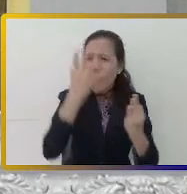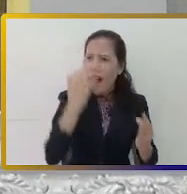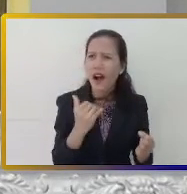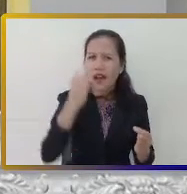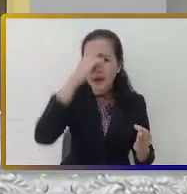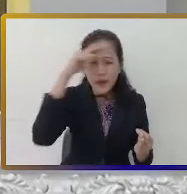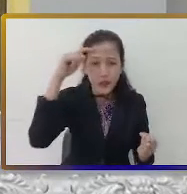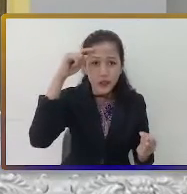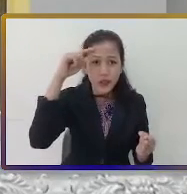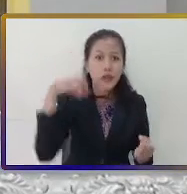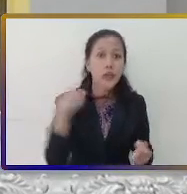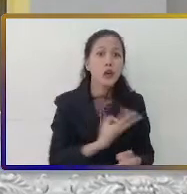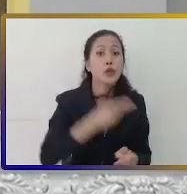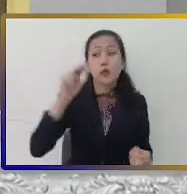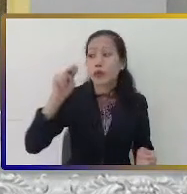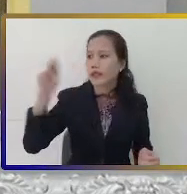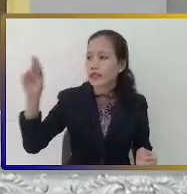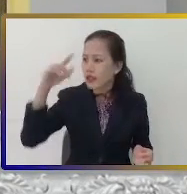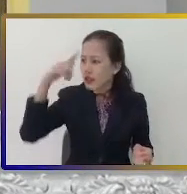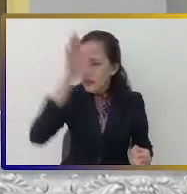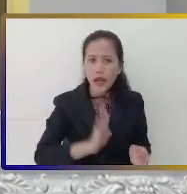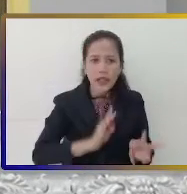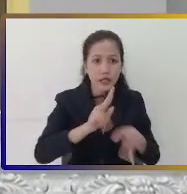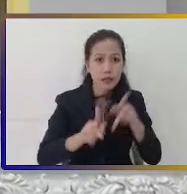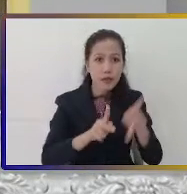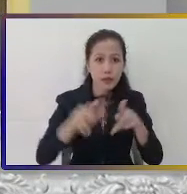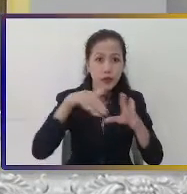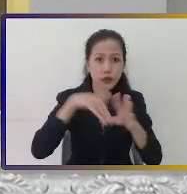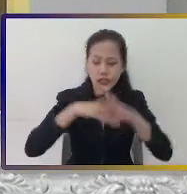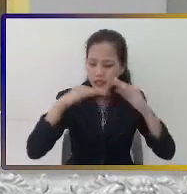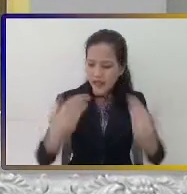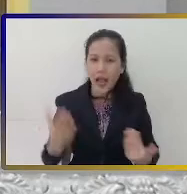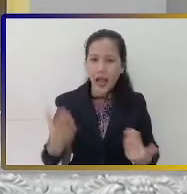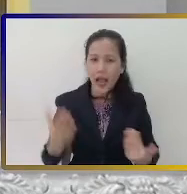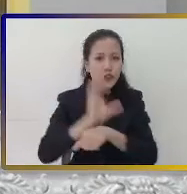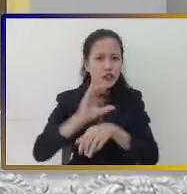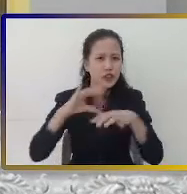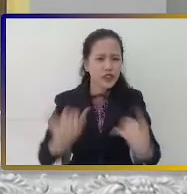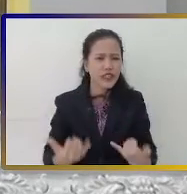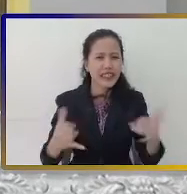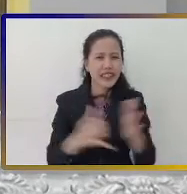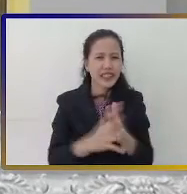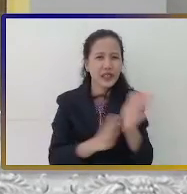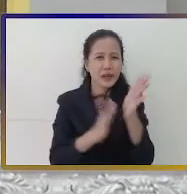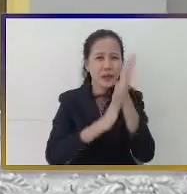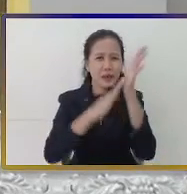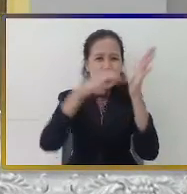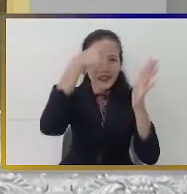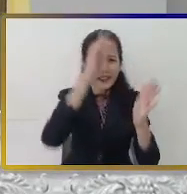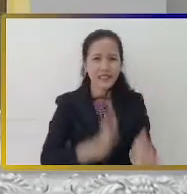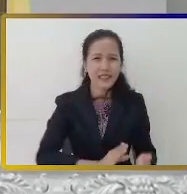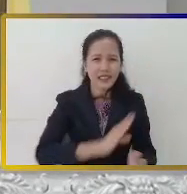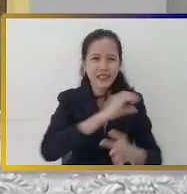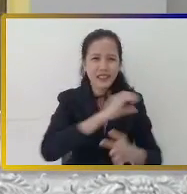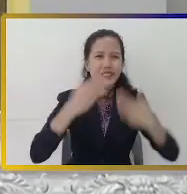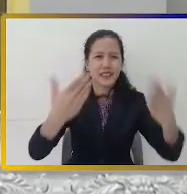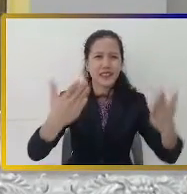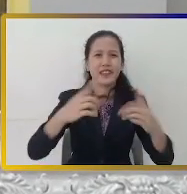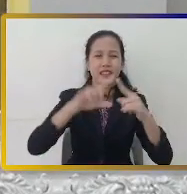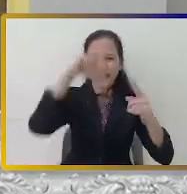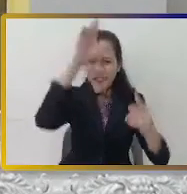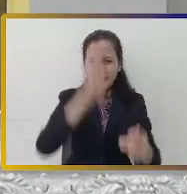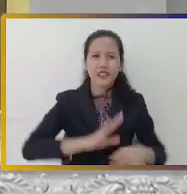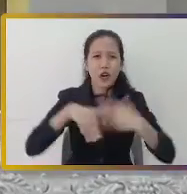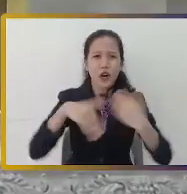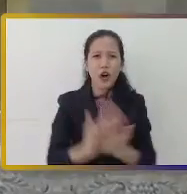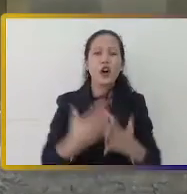God's people in our churches today na ano, magpupuri at magpapasalamat sa lahat ng kabutihan na ginawa ng Diyos.